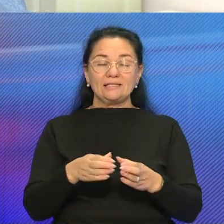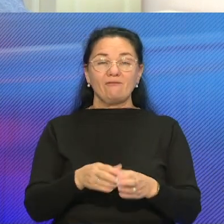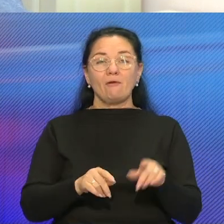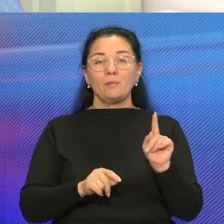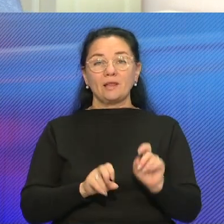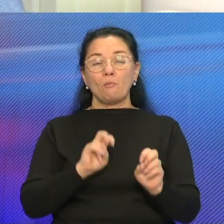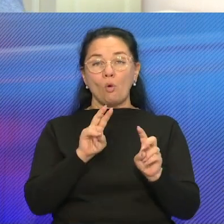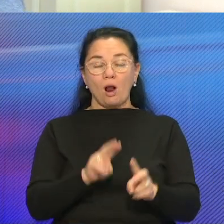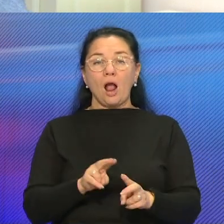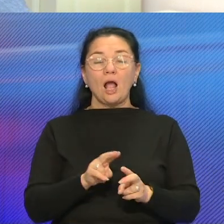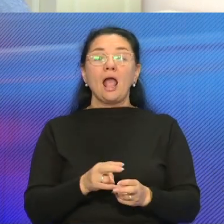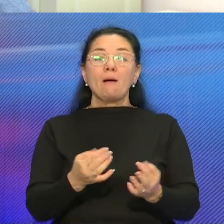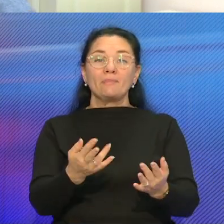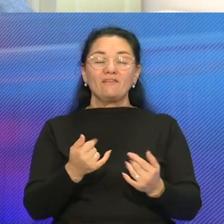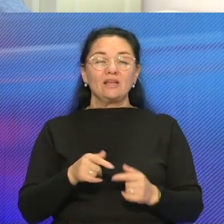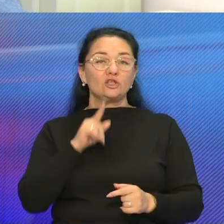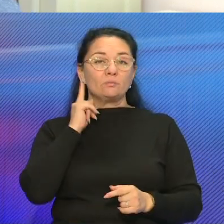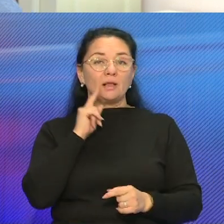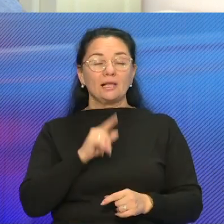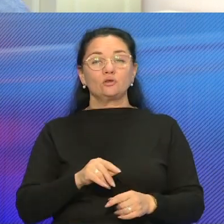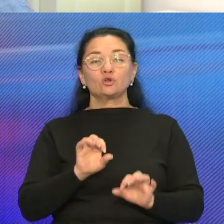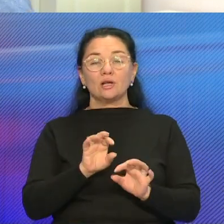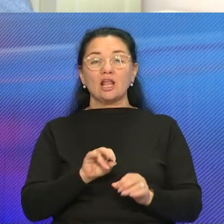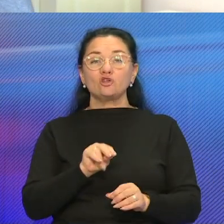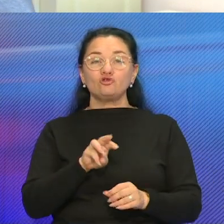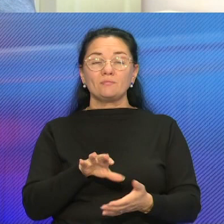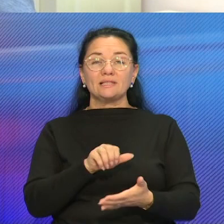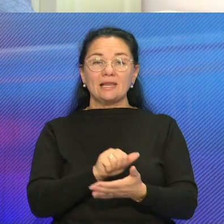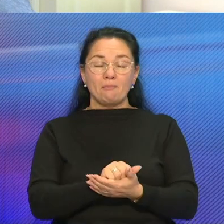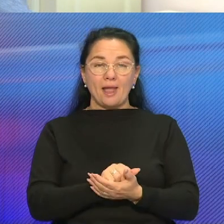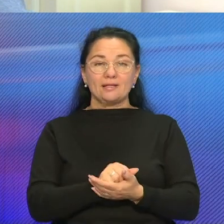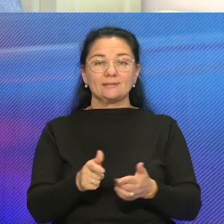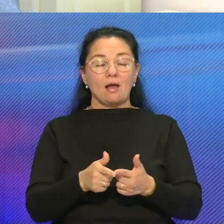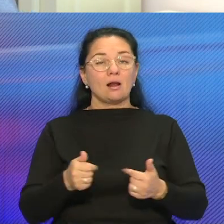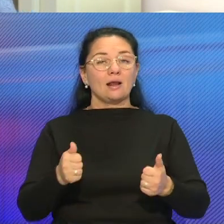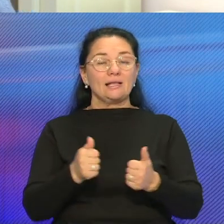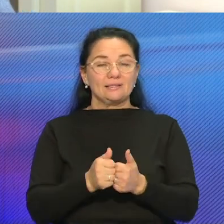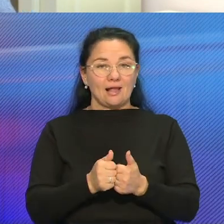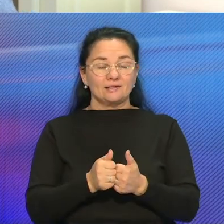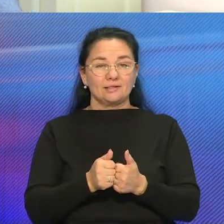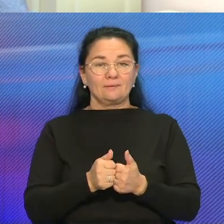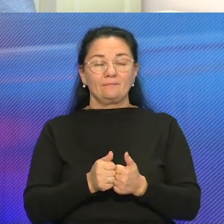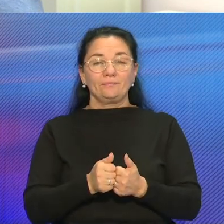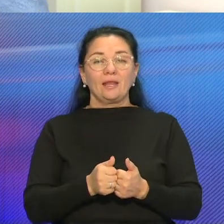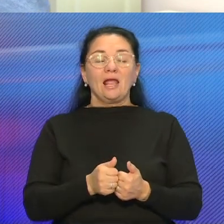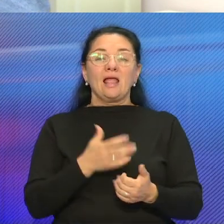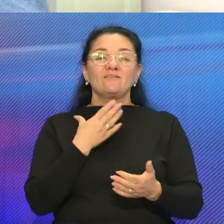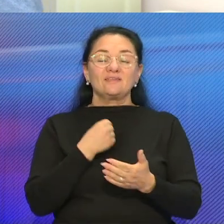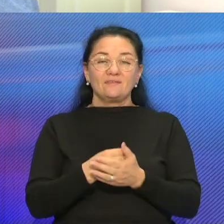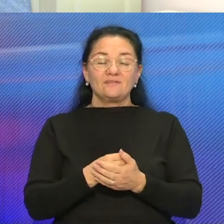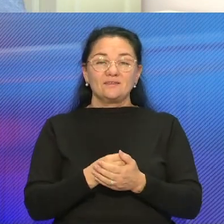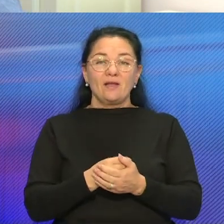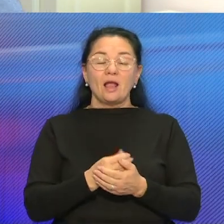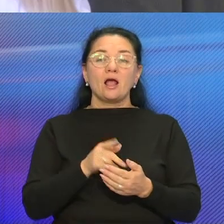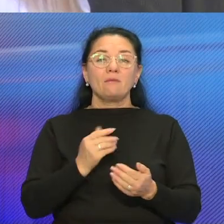сагитировать молодёжь, как рассказать, чем занимается организация, что делает привлечь в свои ряды новых